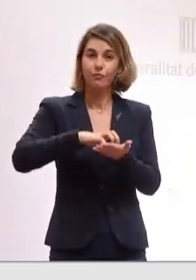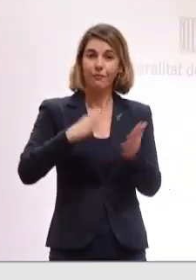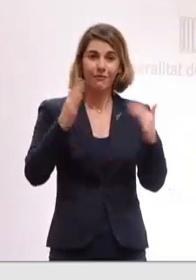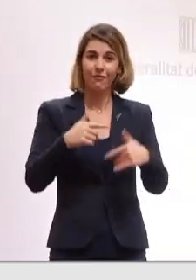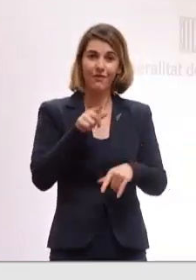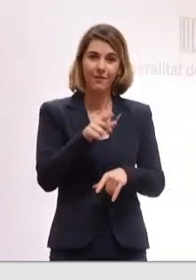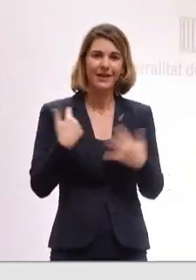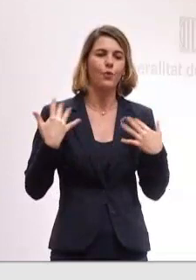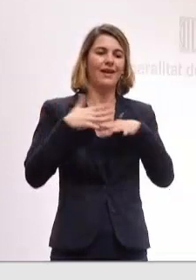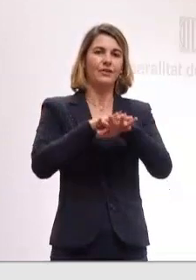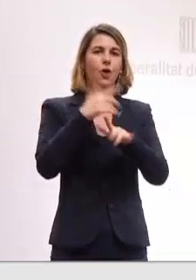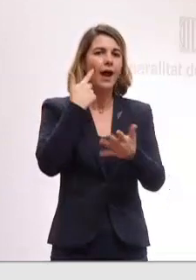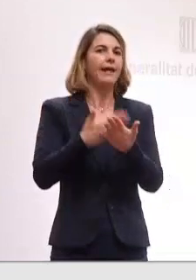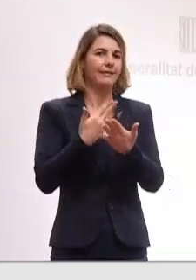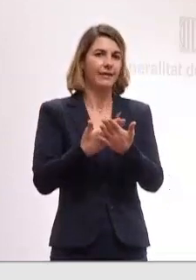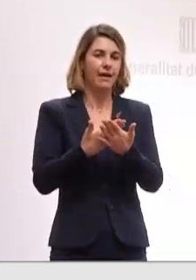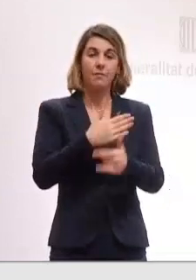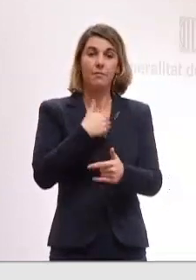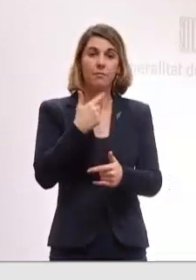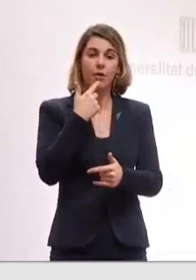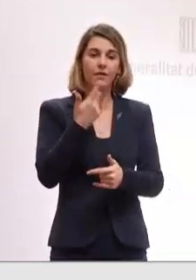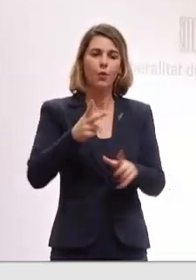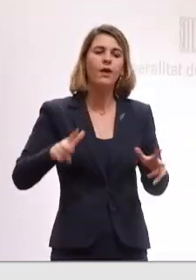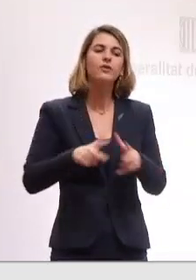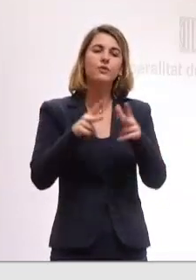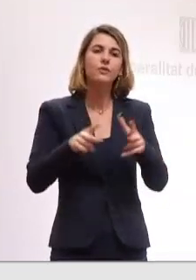reinserció garantida és el sinònim d'una